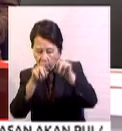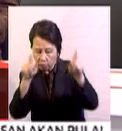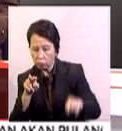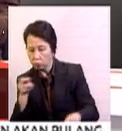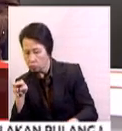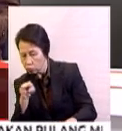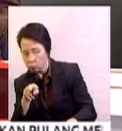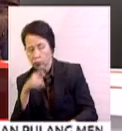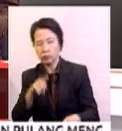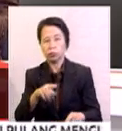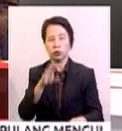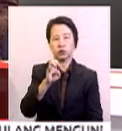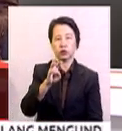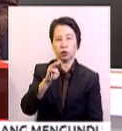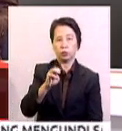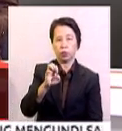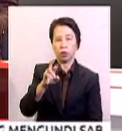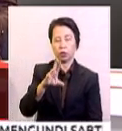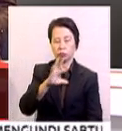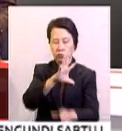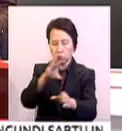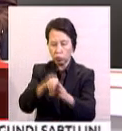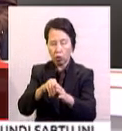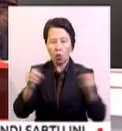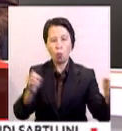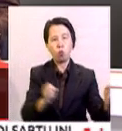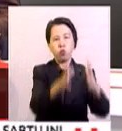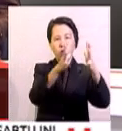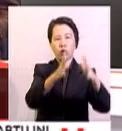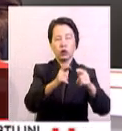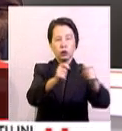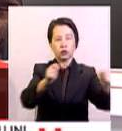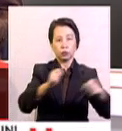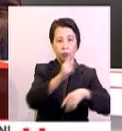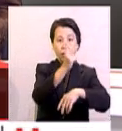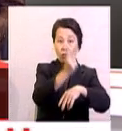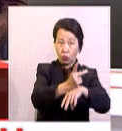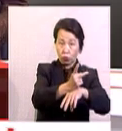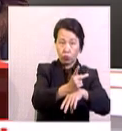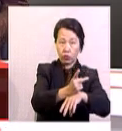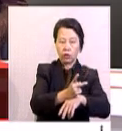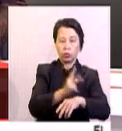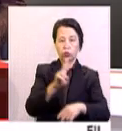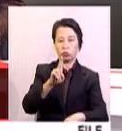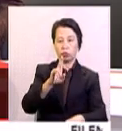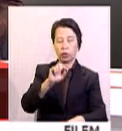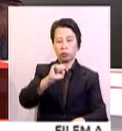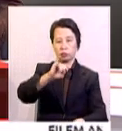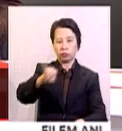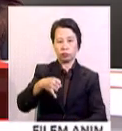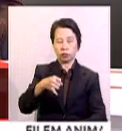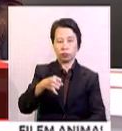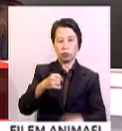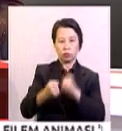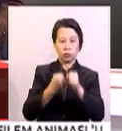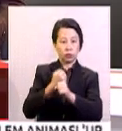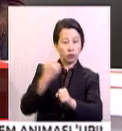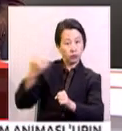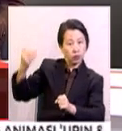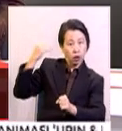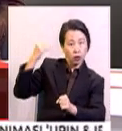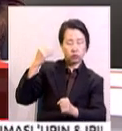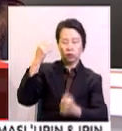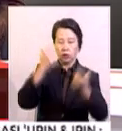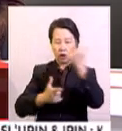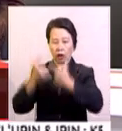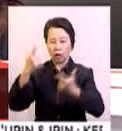perkhidmatan kecemasan EMRS yang terbabit dalam rusuhan di tapak kuil Sri Maha Mariaman USJ 25 Subang Jaya tahun lalu.